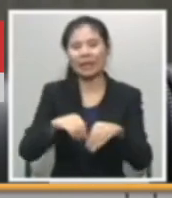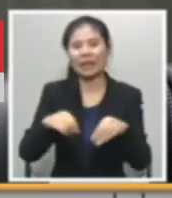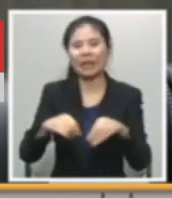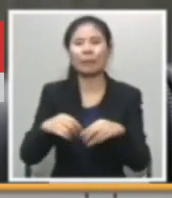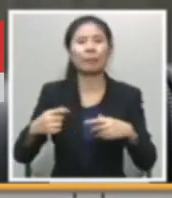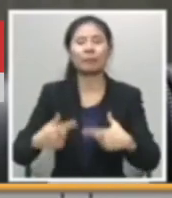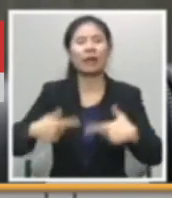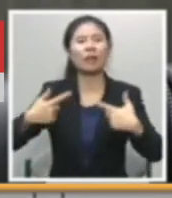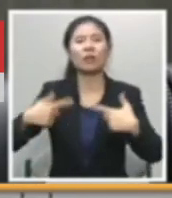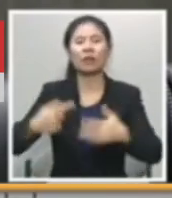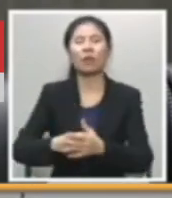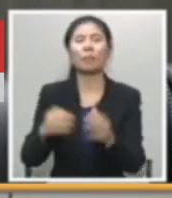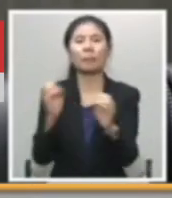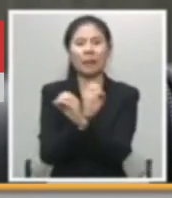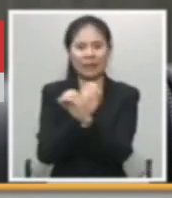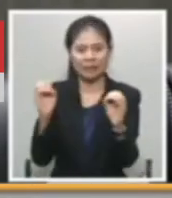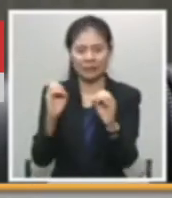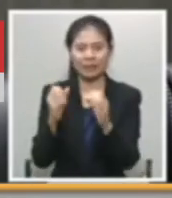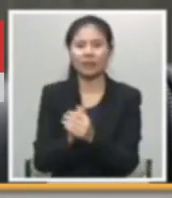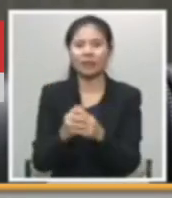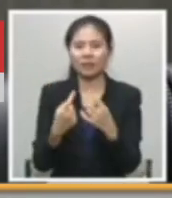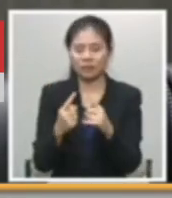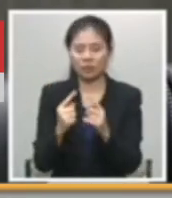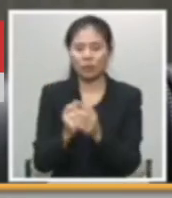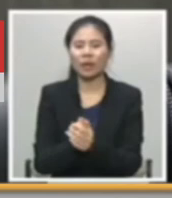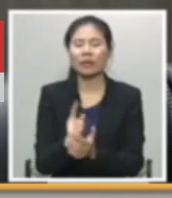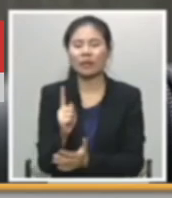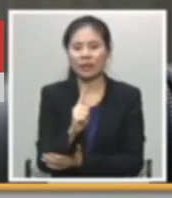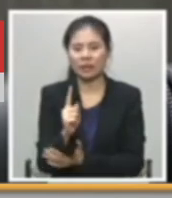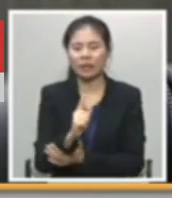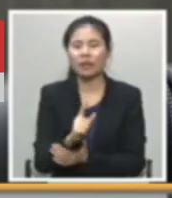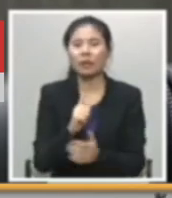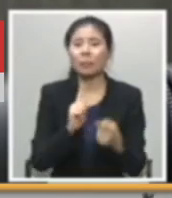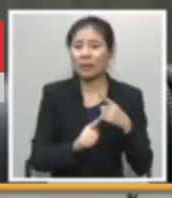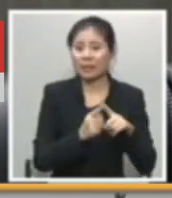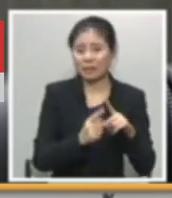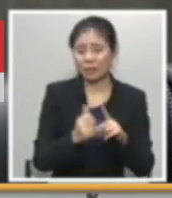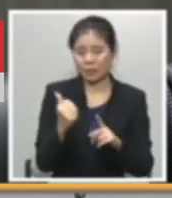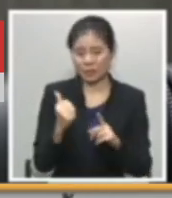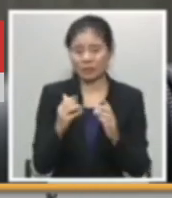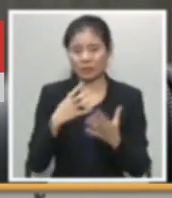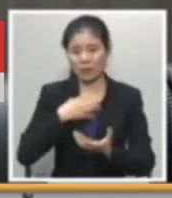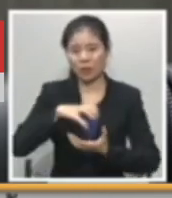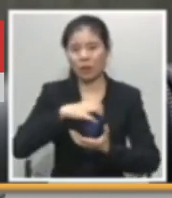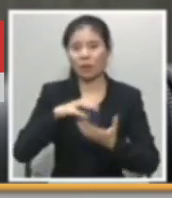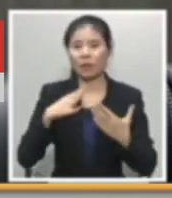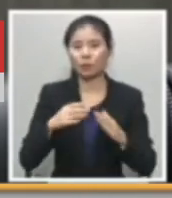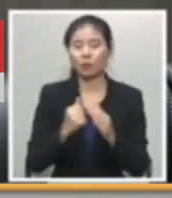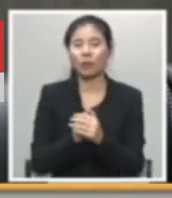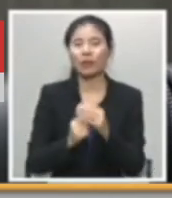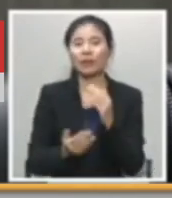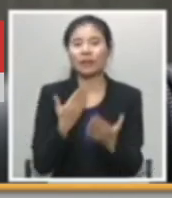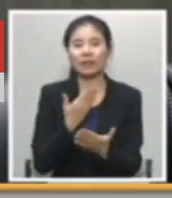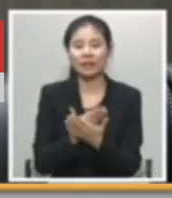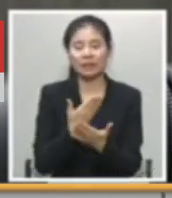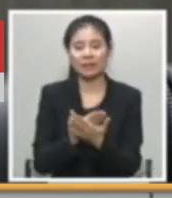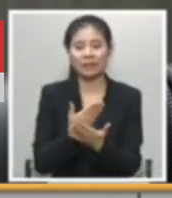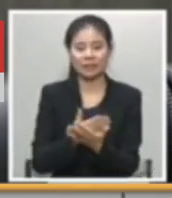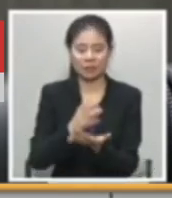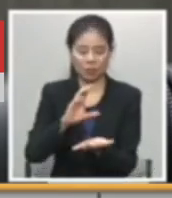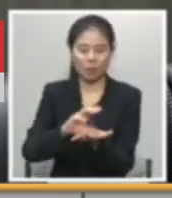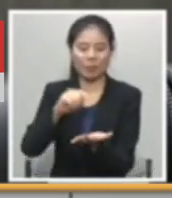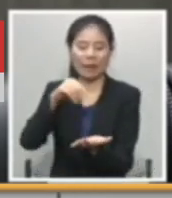มขอเพิ่มจากที่เพื่อนสมาชิกได้กล่าวไปก็คือว่าการใช้เงินงบกลางดังกล่า